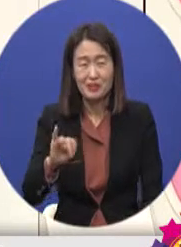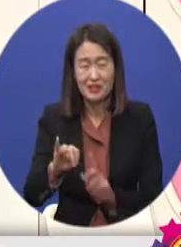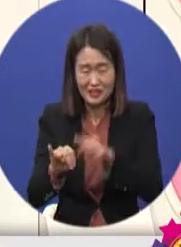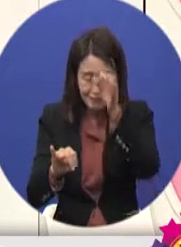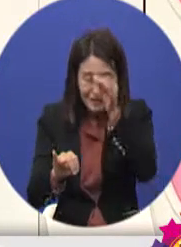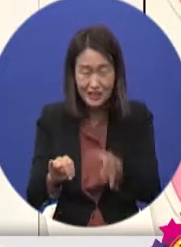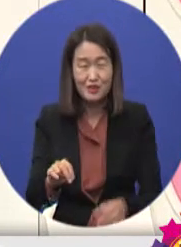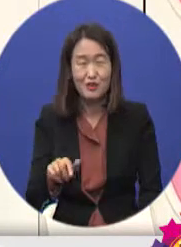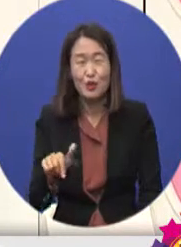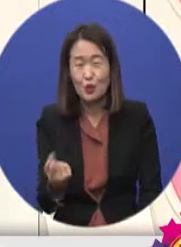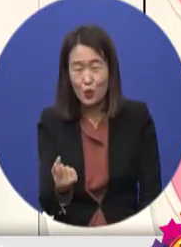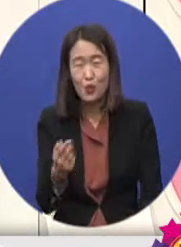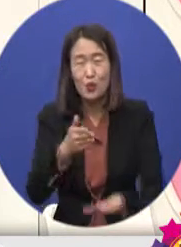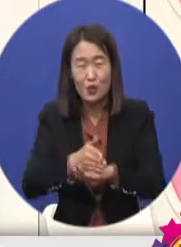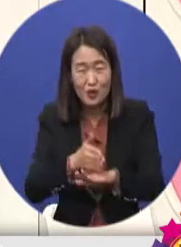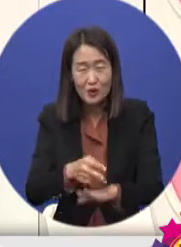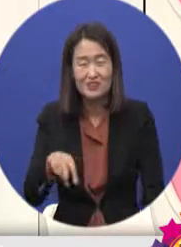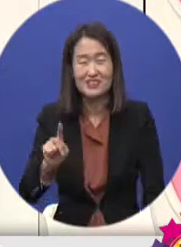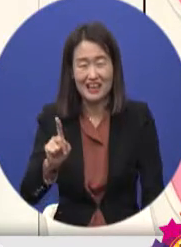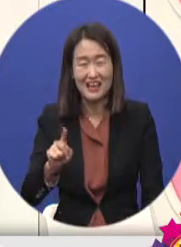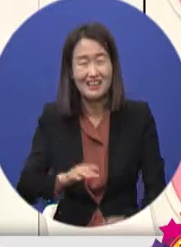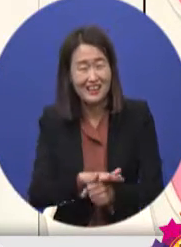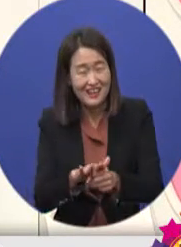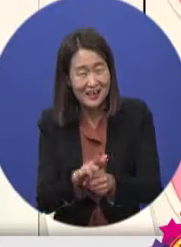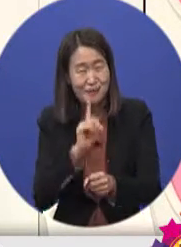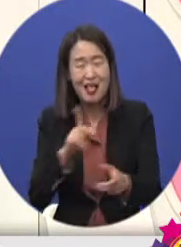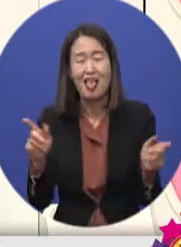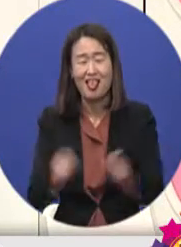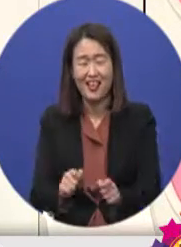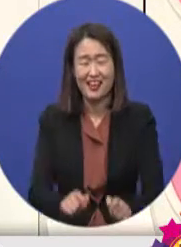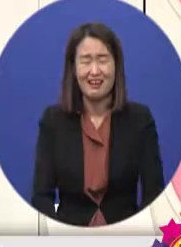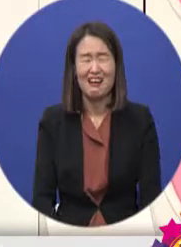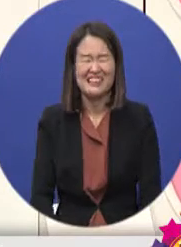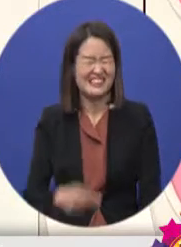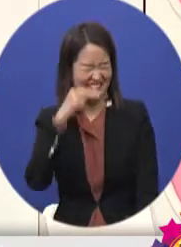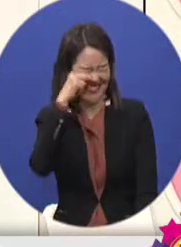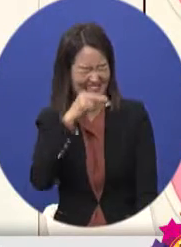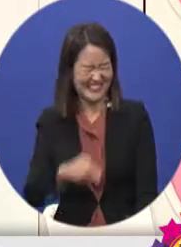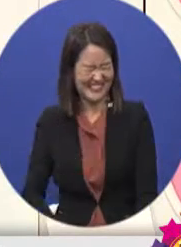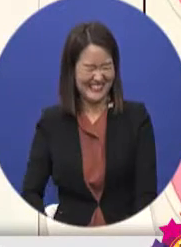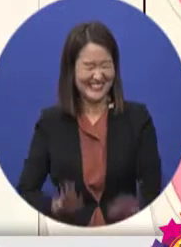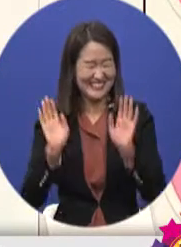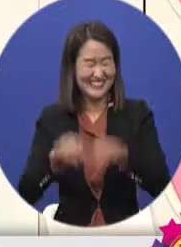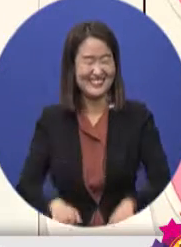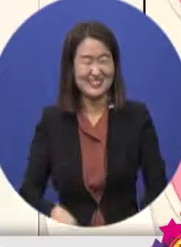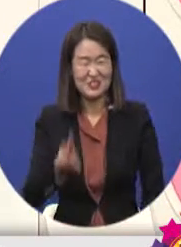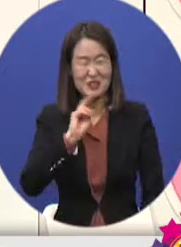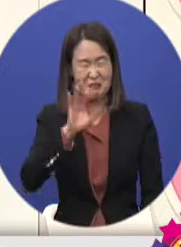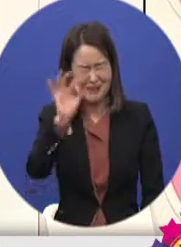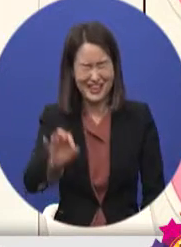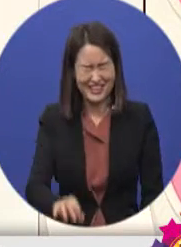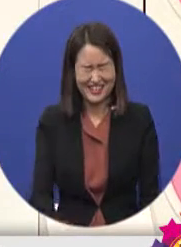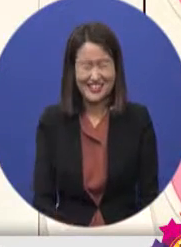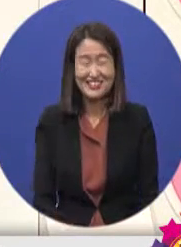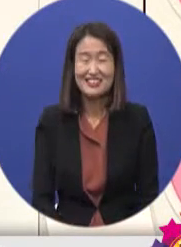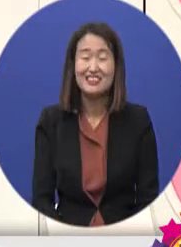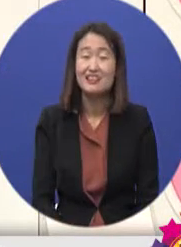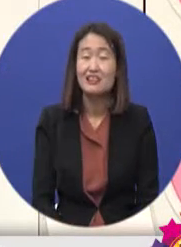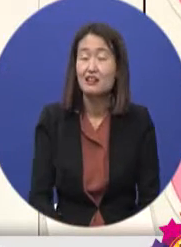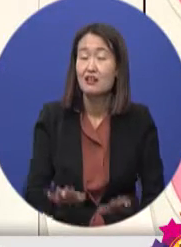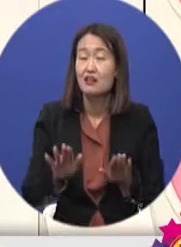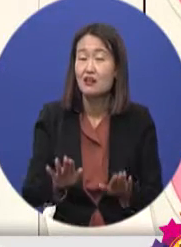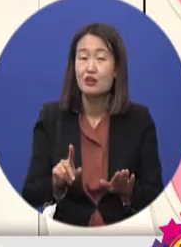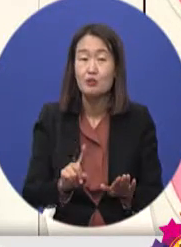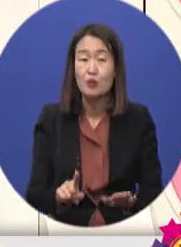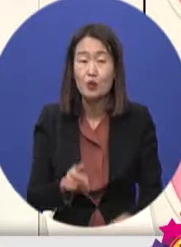사랑한다. 예. 아유 멋쟁이세요. 아유 예. 질투 나서 노래 바로 들어보겠습니다. 예. 어떤 노래 하실까요 오늘? 그